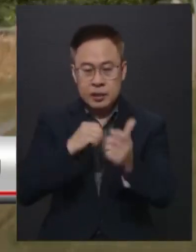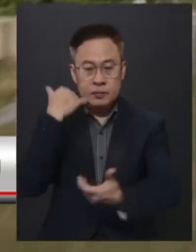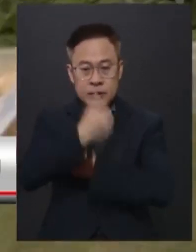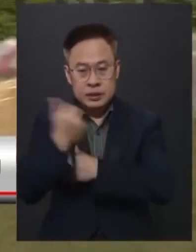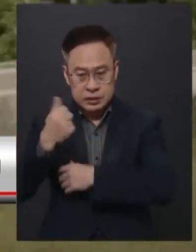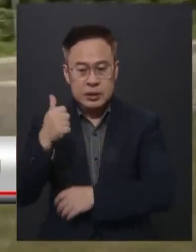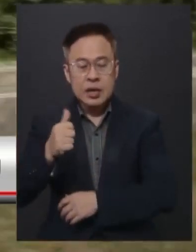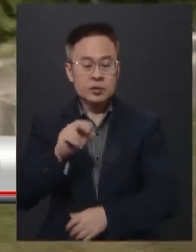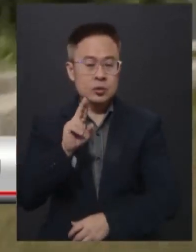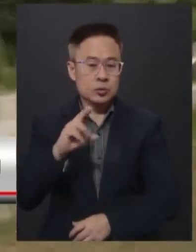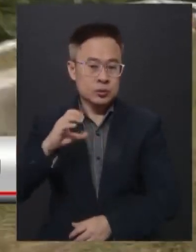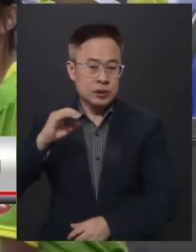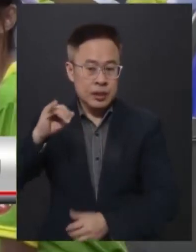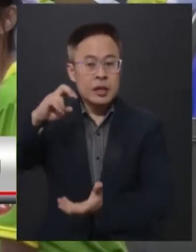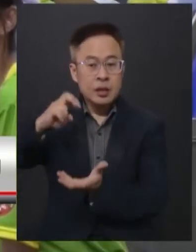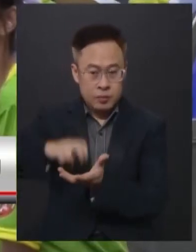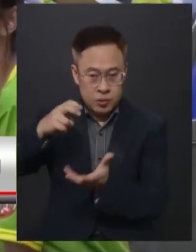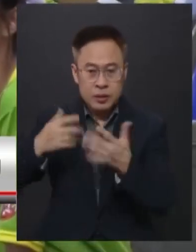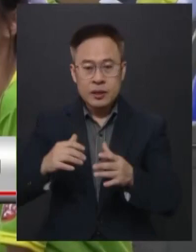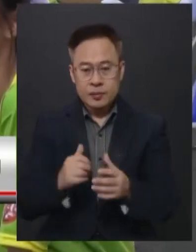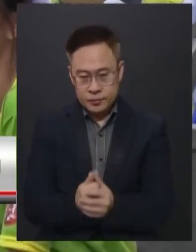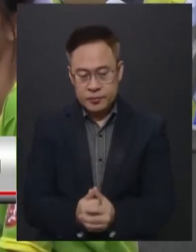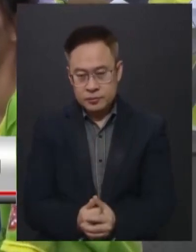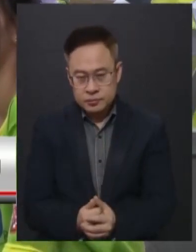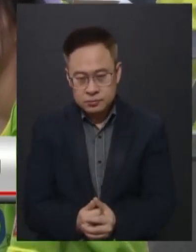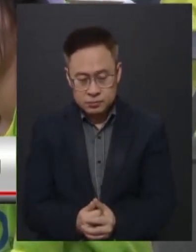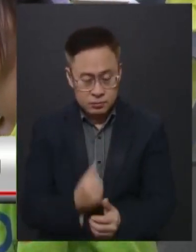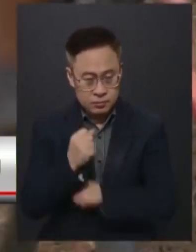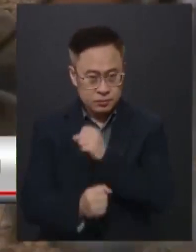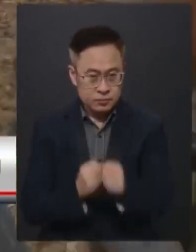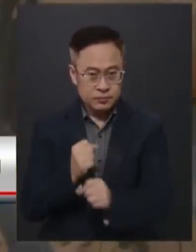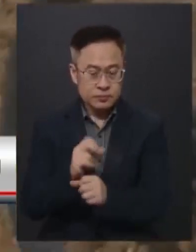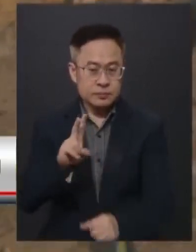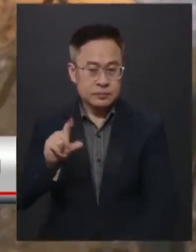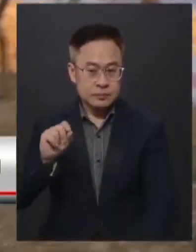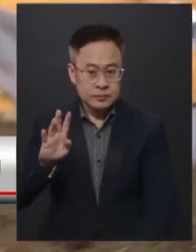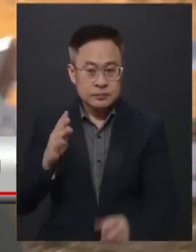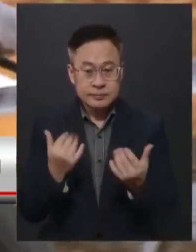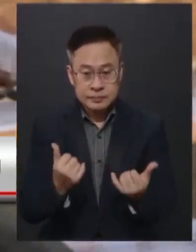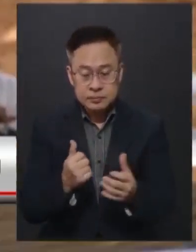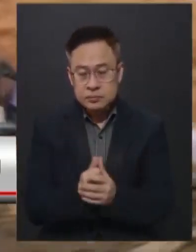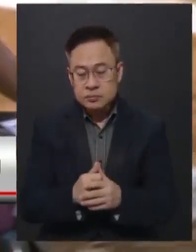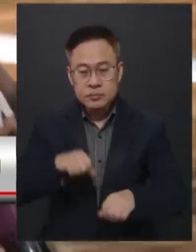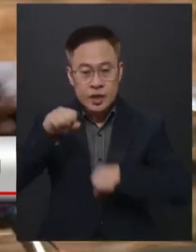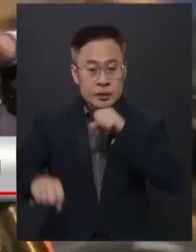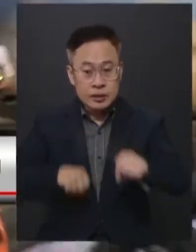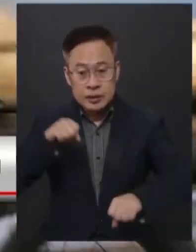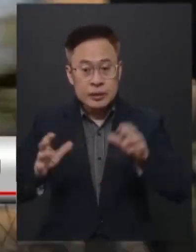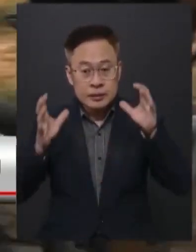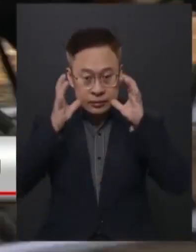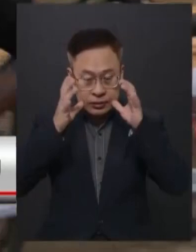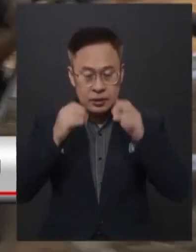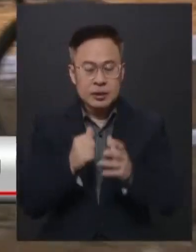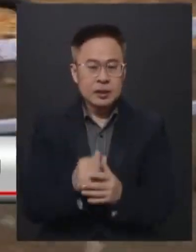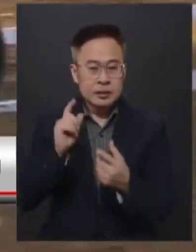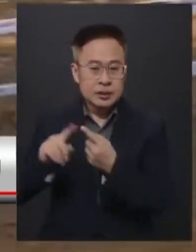ที่ UCI แล้วก็ในที่ UCI เนี่ยได้ให้การรับรองในปี2024ส่วนผลการแข่งขันรายการ Cross Country